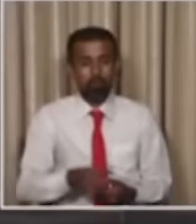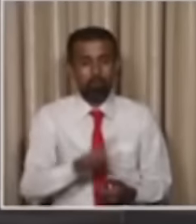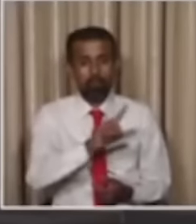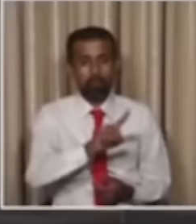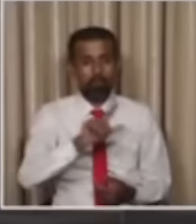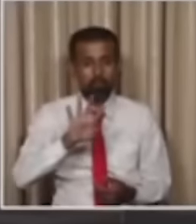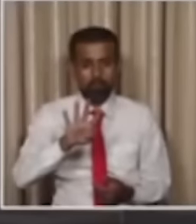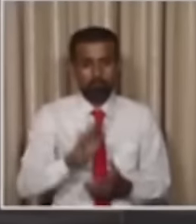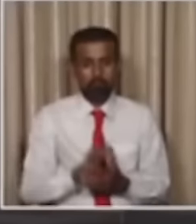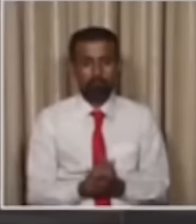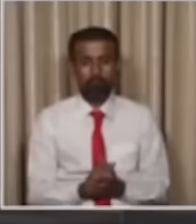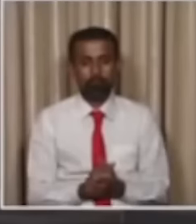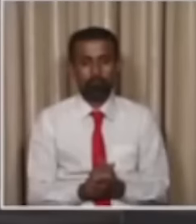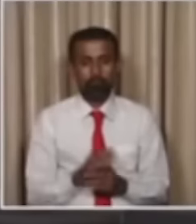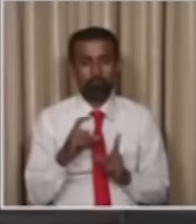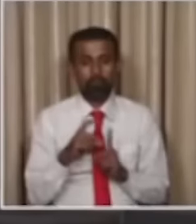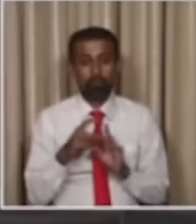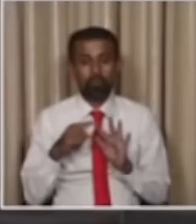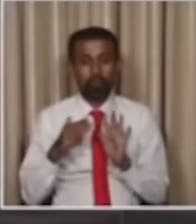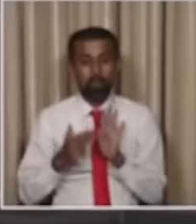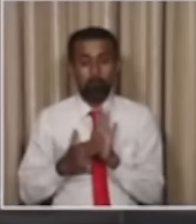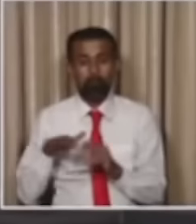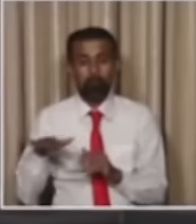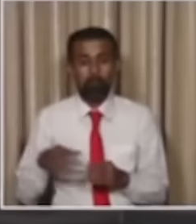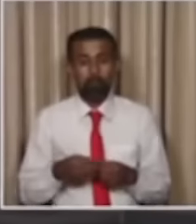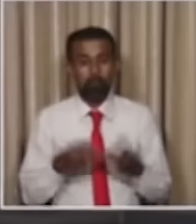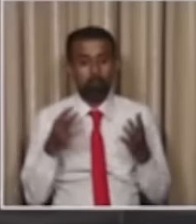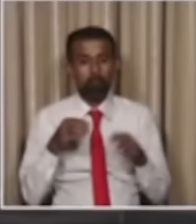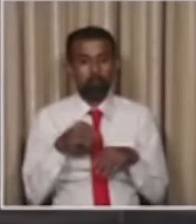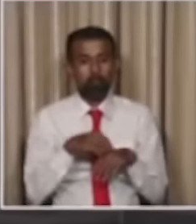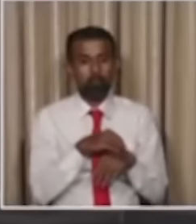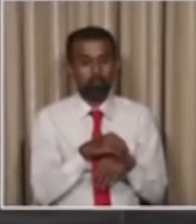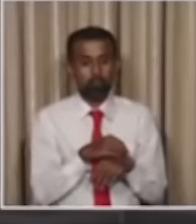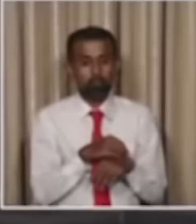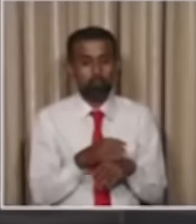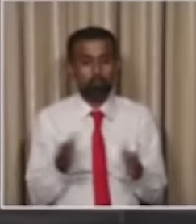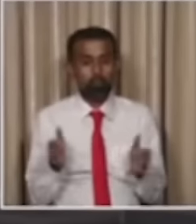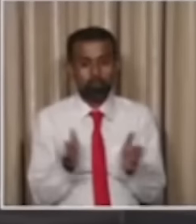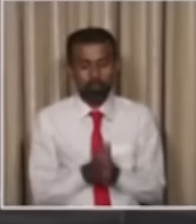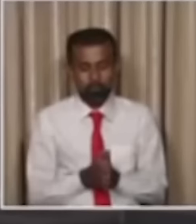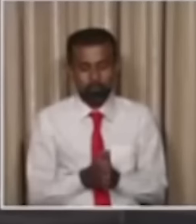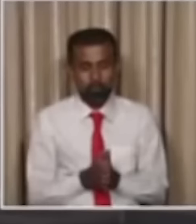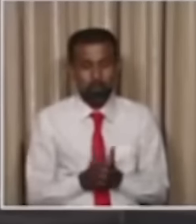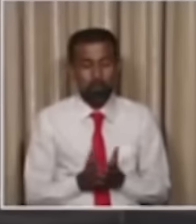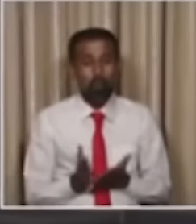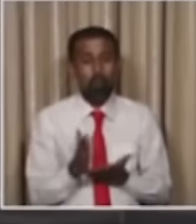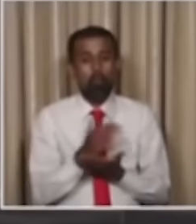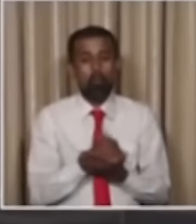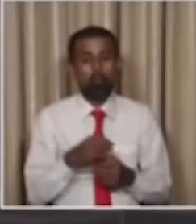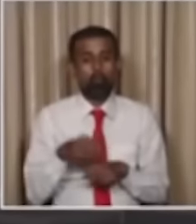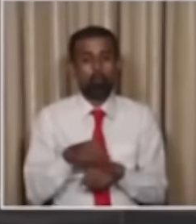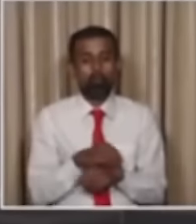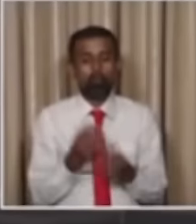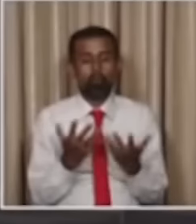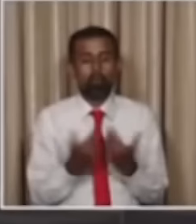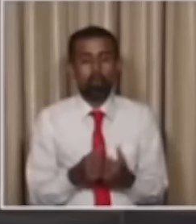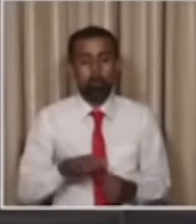2274කි. දෙමොටගොඩ සිදු පිපිරීමෙන් තුවාල ලැබූ පුද්ගලයන්ද සහිතව සමස්ත තුවාල ලැබූ